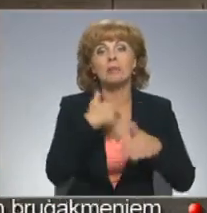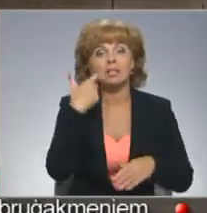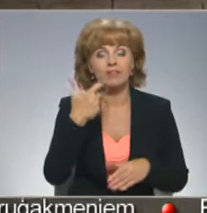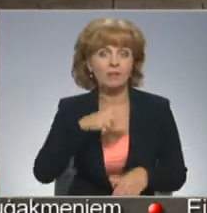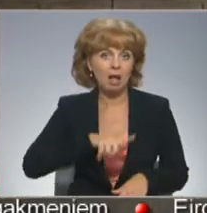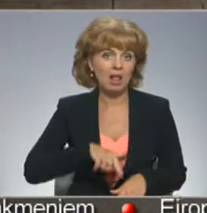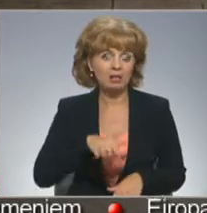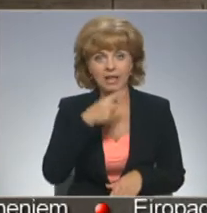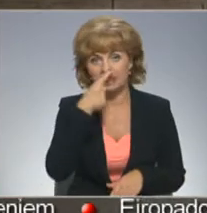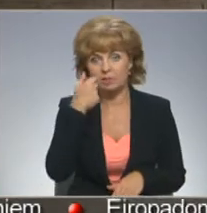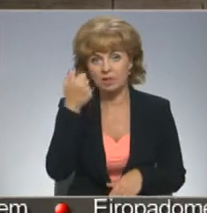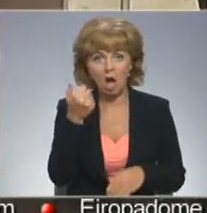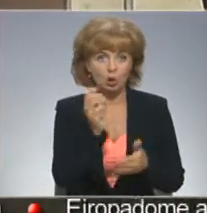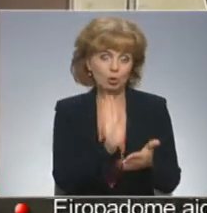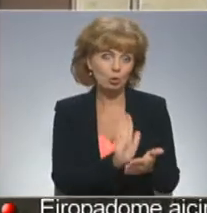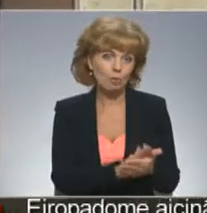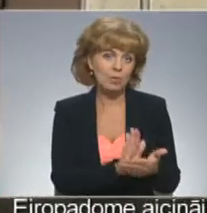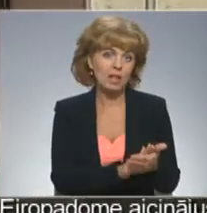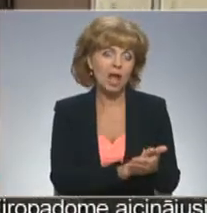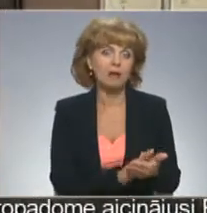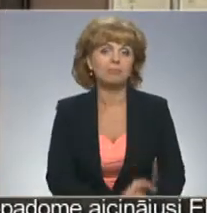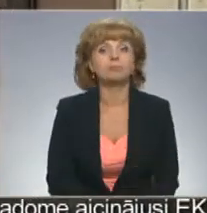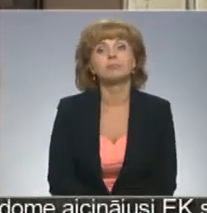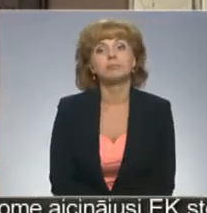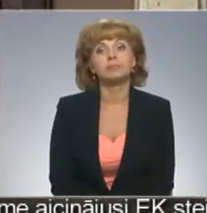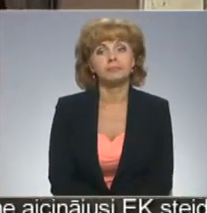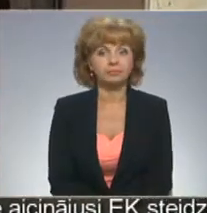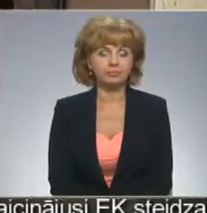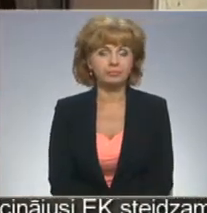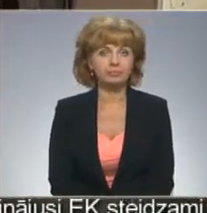Latvijas 100 gadu jubilējai. Elīna Lapiņa, Kalvis Krūmiņš, Vidzemes televīzija.